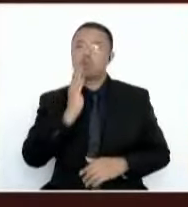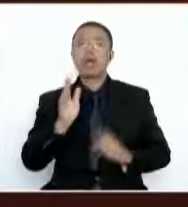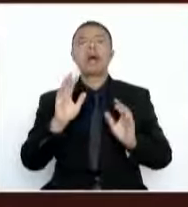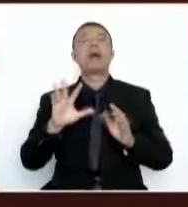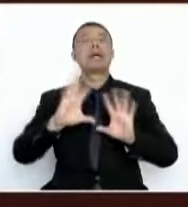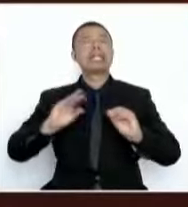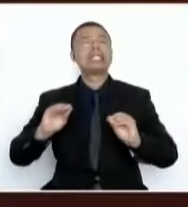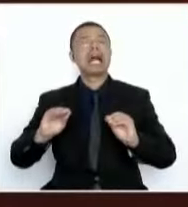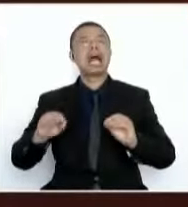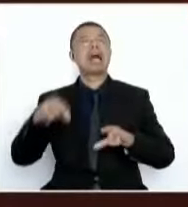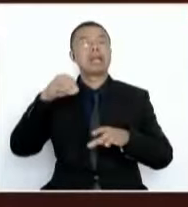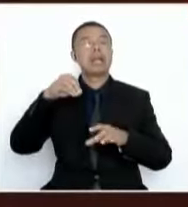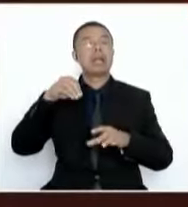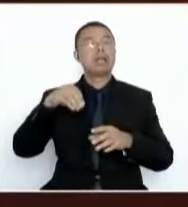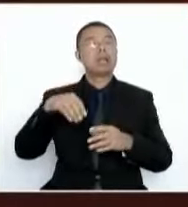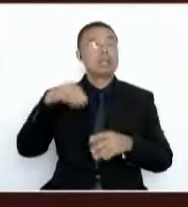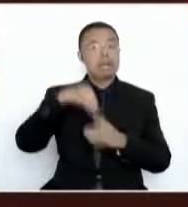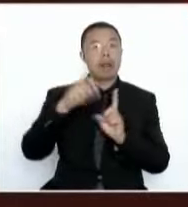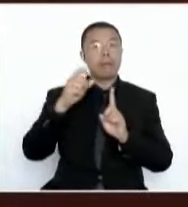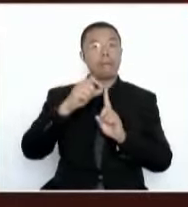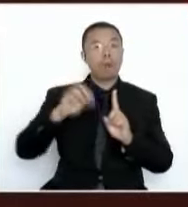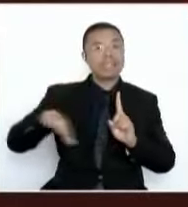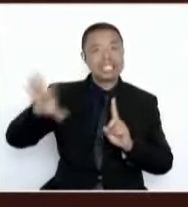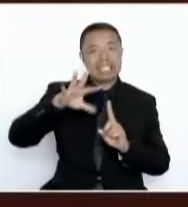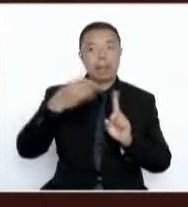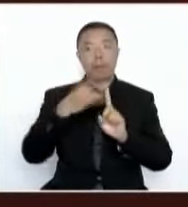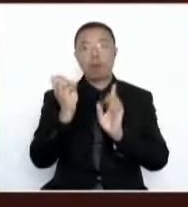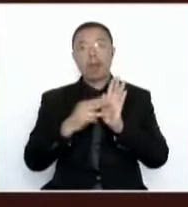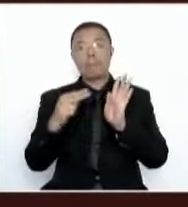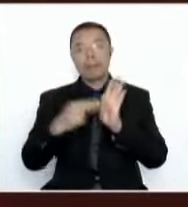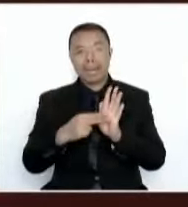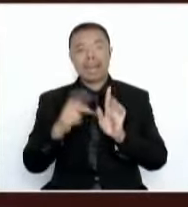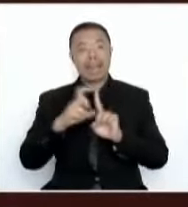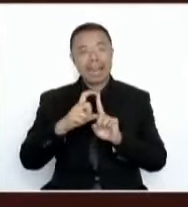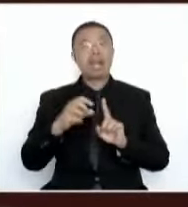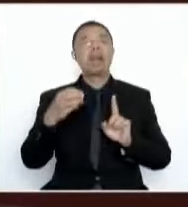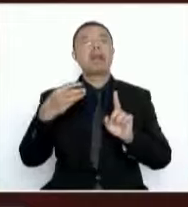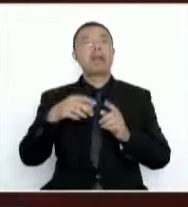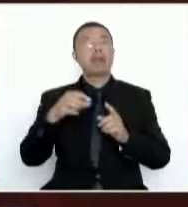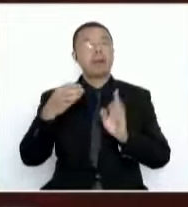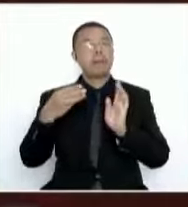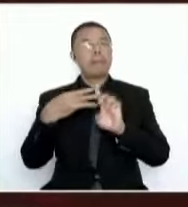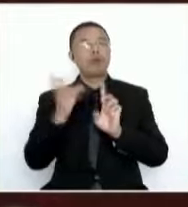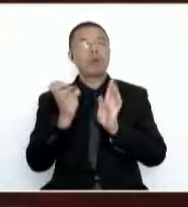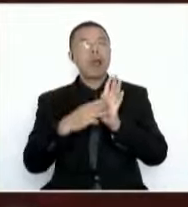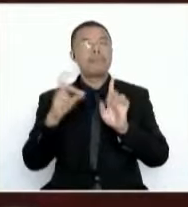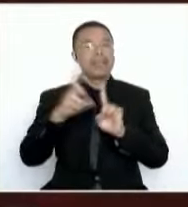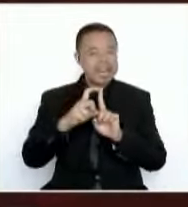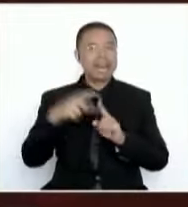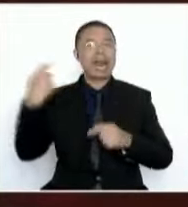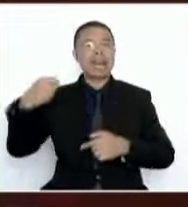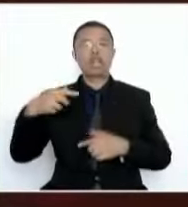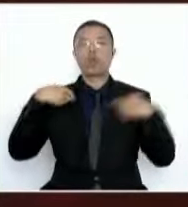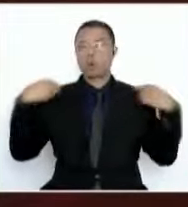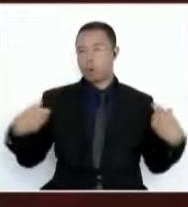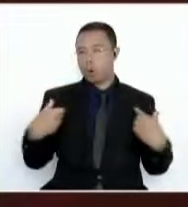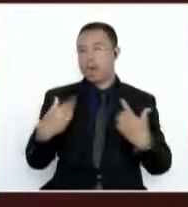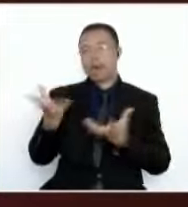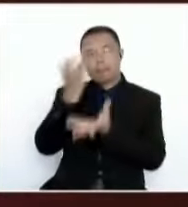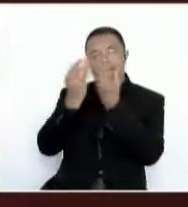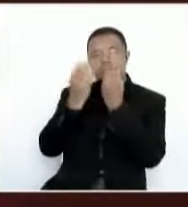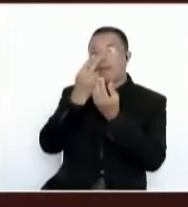magang di provinsi baik di BUMD maupun di kantor gubernur mereka akan ee mendapatkan pelajaran